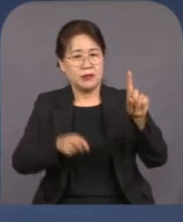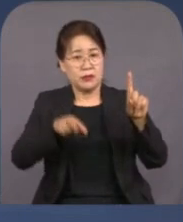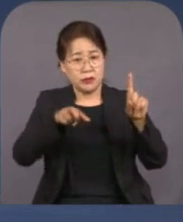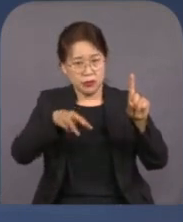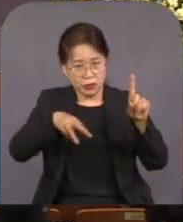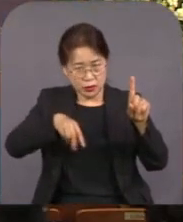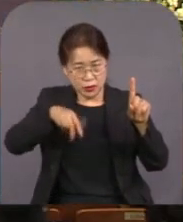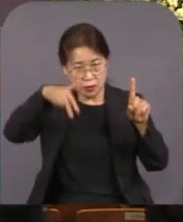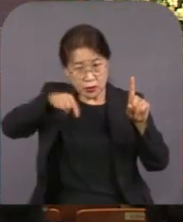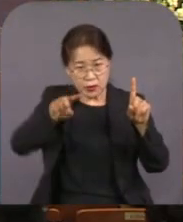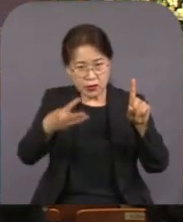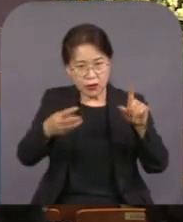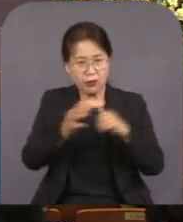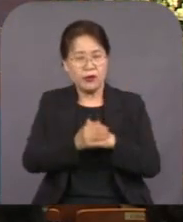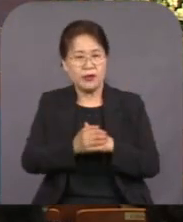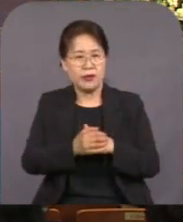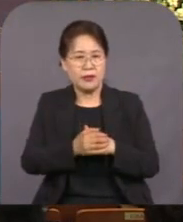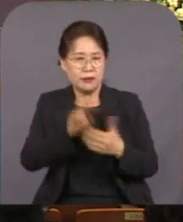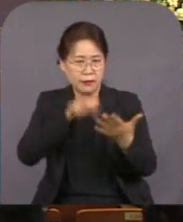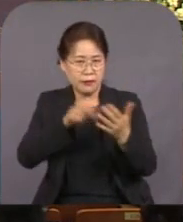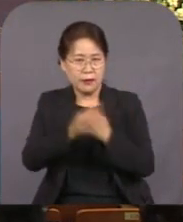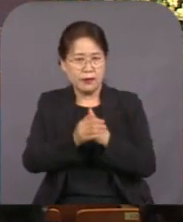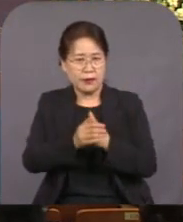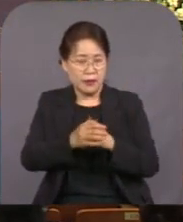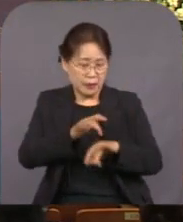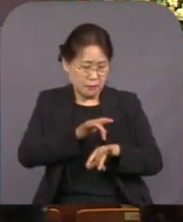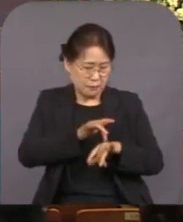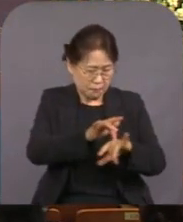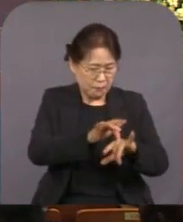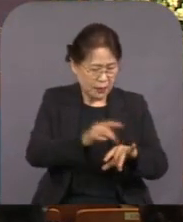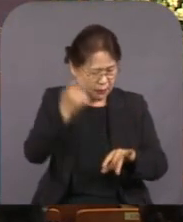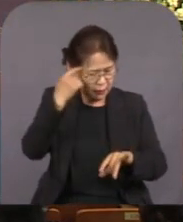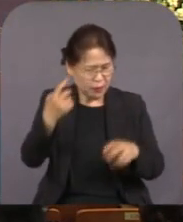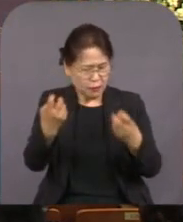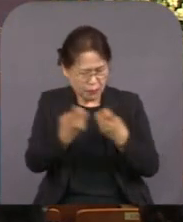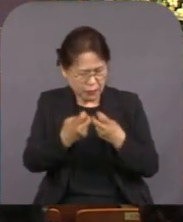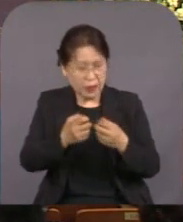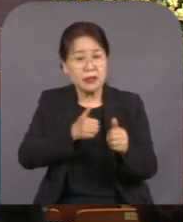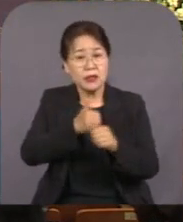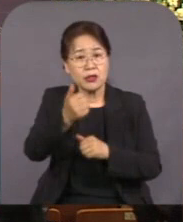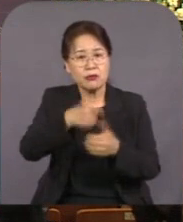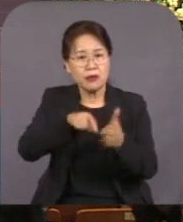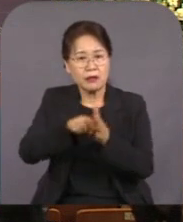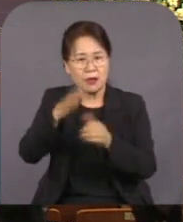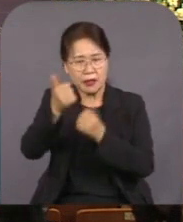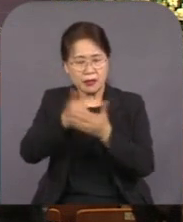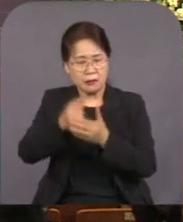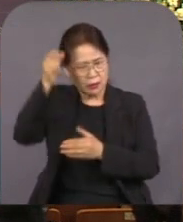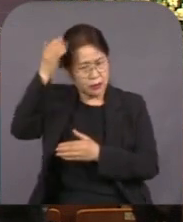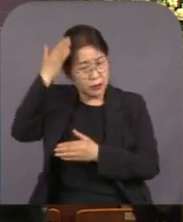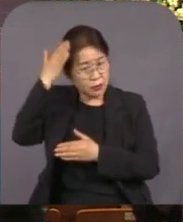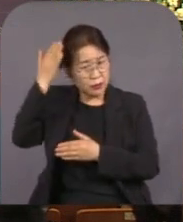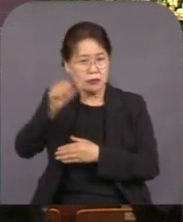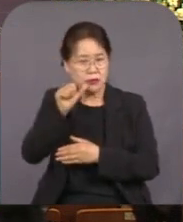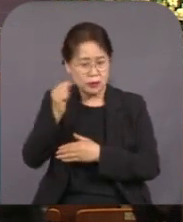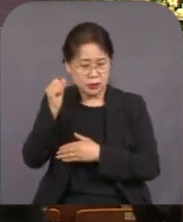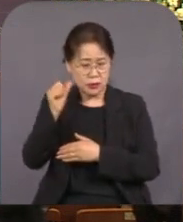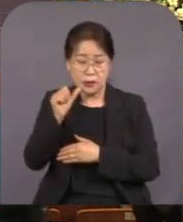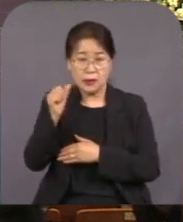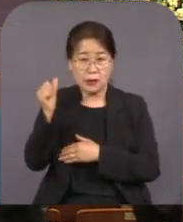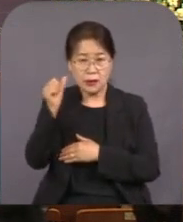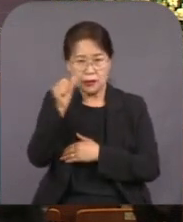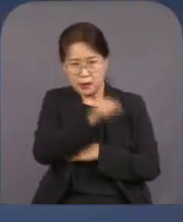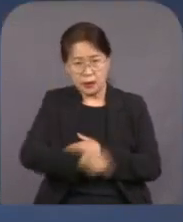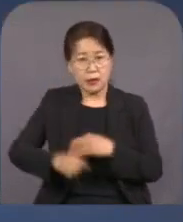한번 읽어 볼까요 다 같이요 마귀의 관계를 능히 대적하기 위하여 하나님의 전신갑주를 입으라